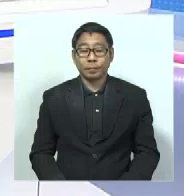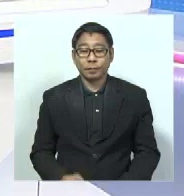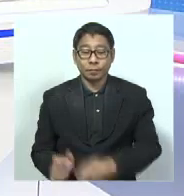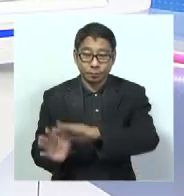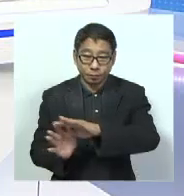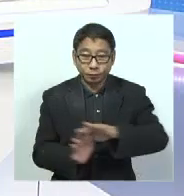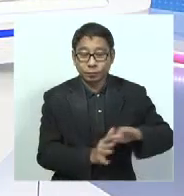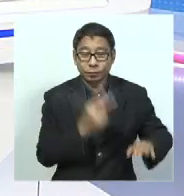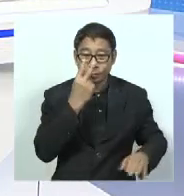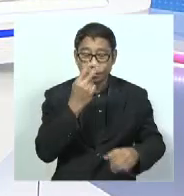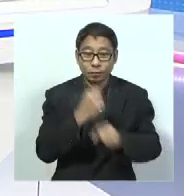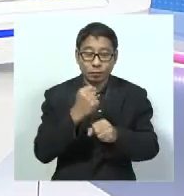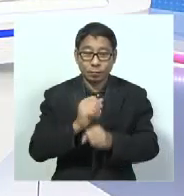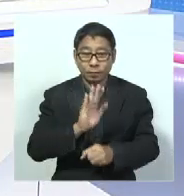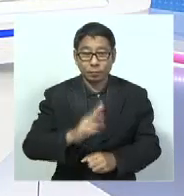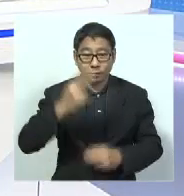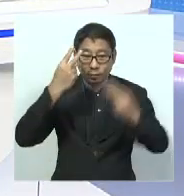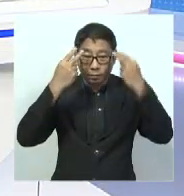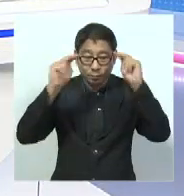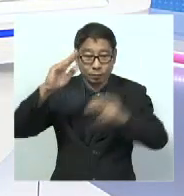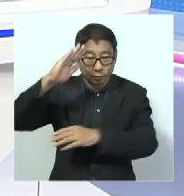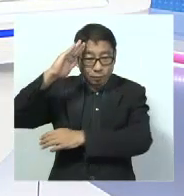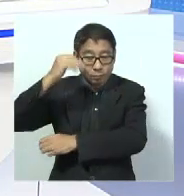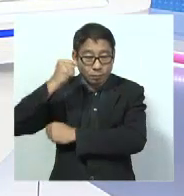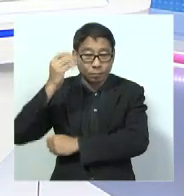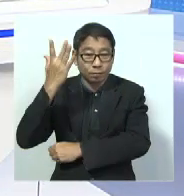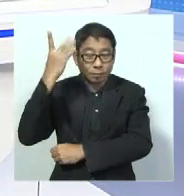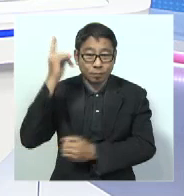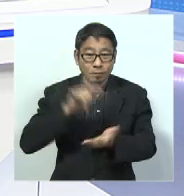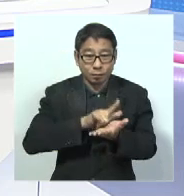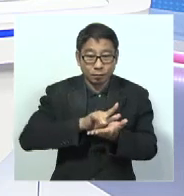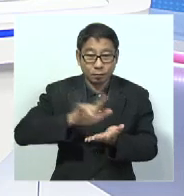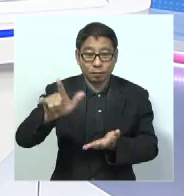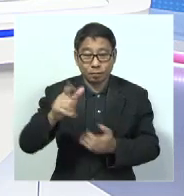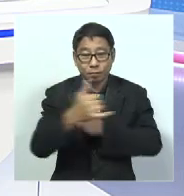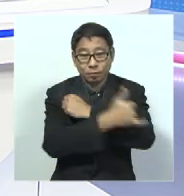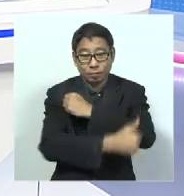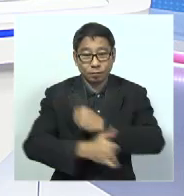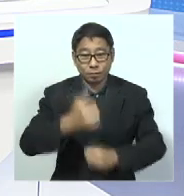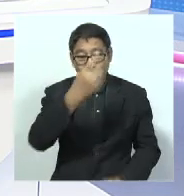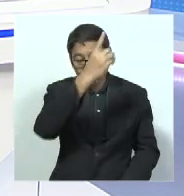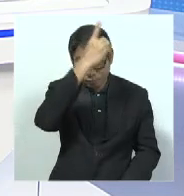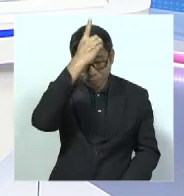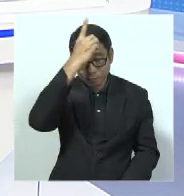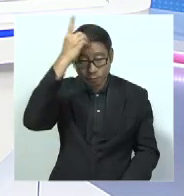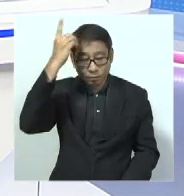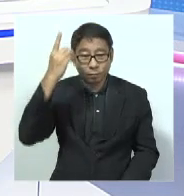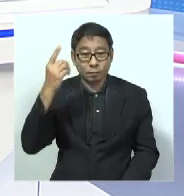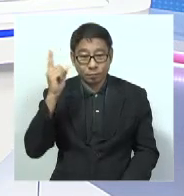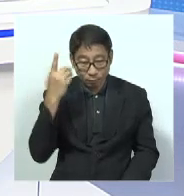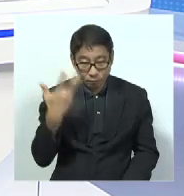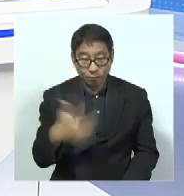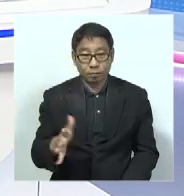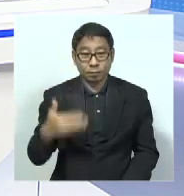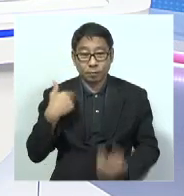คุณผู้ชมคะมาติดตามภารกิจของท่านนายกรัฐมนตรีกันนะคะเมื่อวานนี้ได้ออกเดินทางไปเยือนสหพันธ์สาธารณรัฐเยอรมนีอย่างเป็น